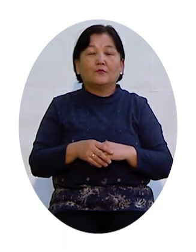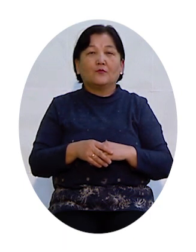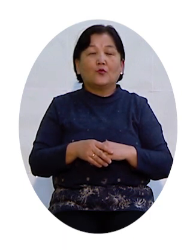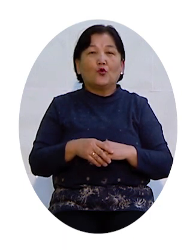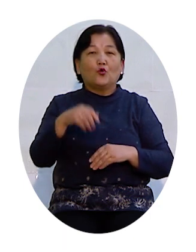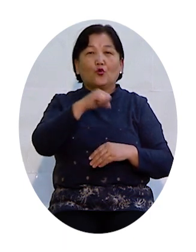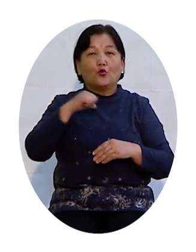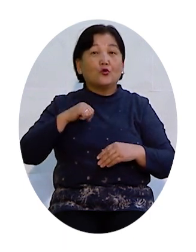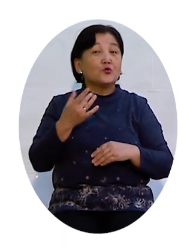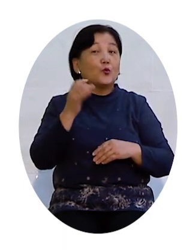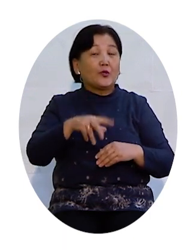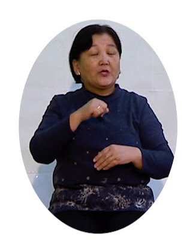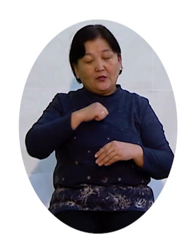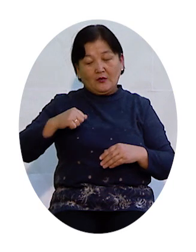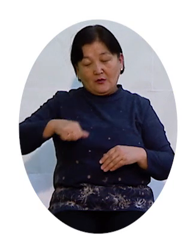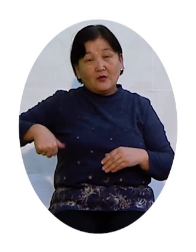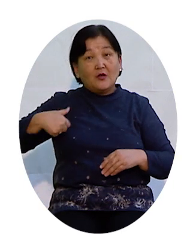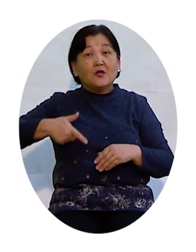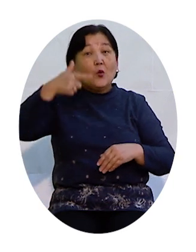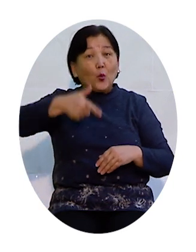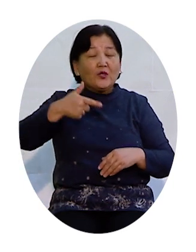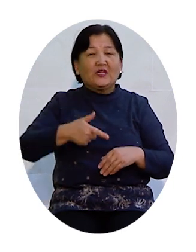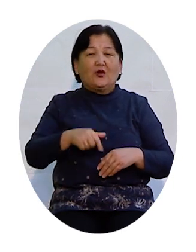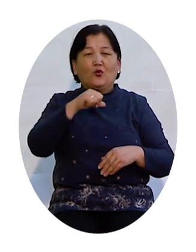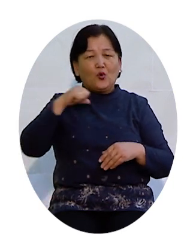өөрөөсөө хүртэл дээл хутлаа.